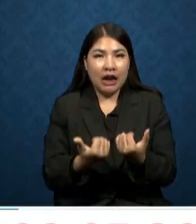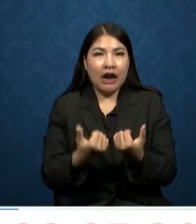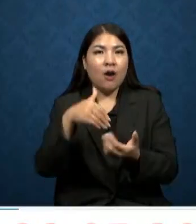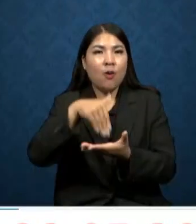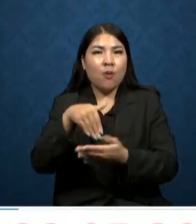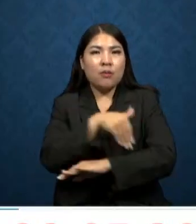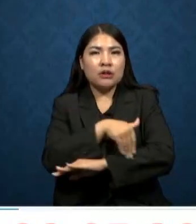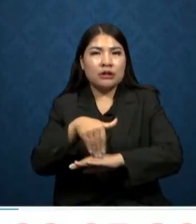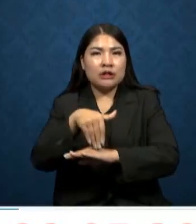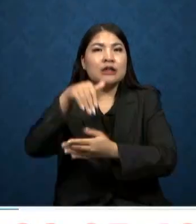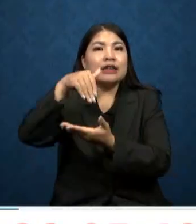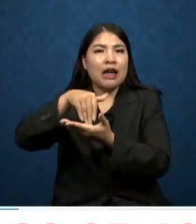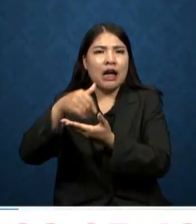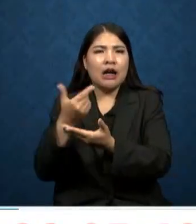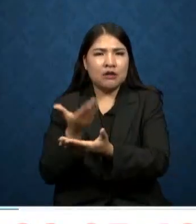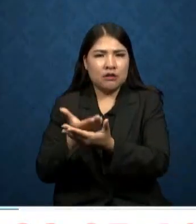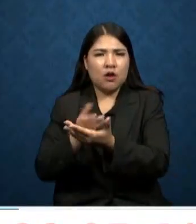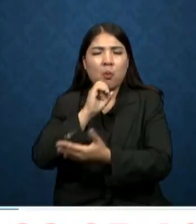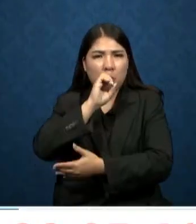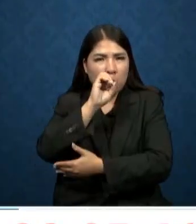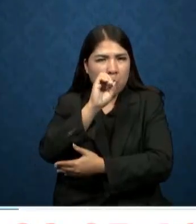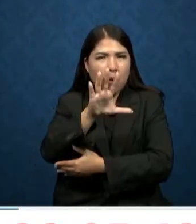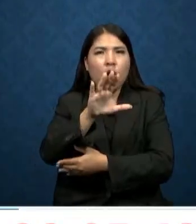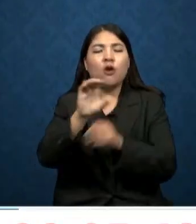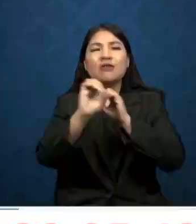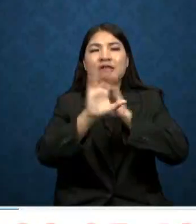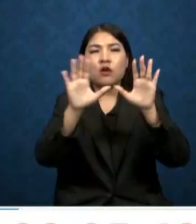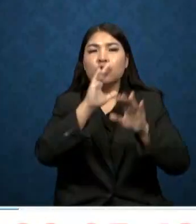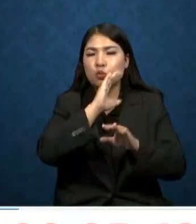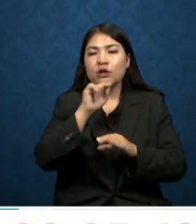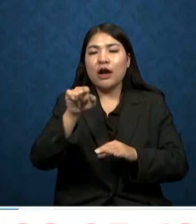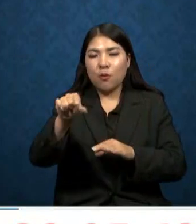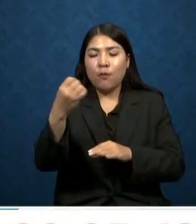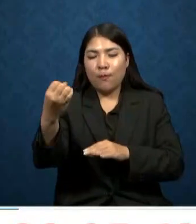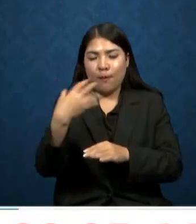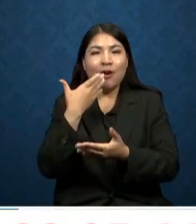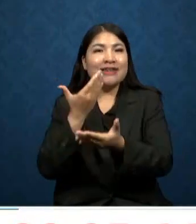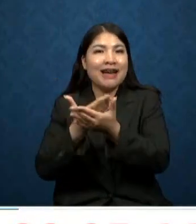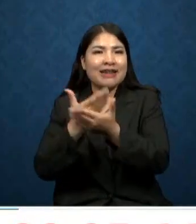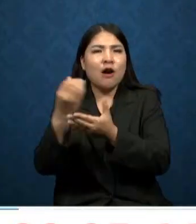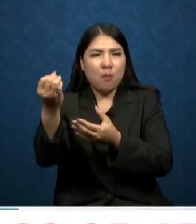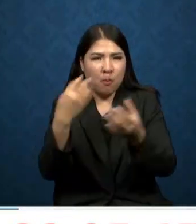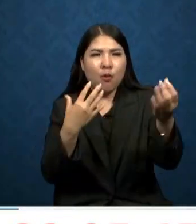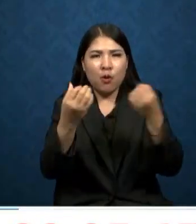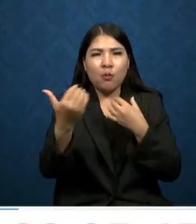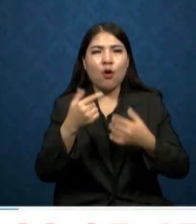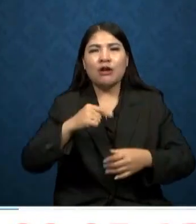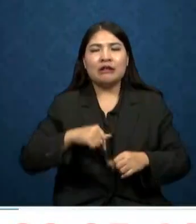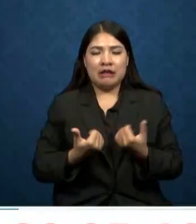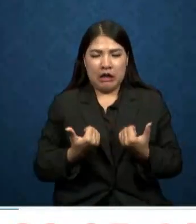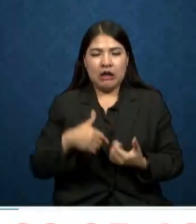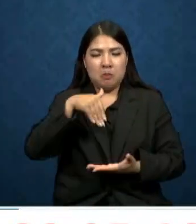ว่าต่อไปนี้เนี่ยคุณเสนอราคามามาเนี่ยเรามีหน้าที่เก็บอย่าง